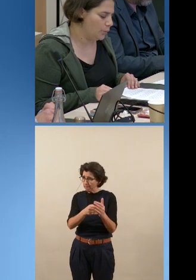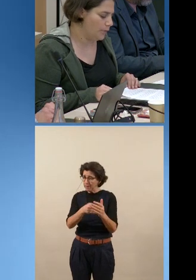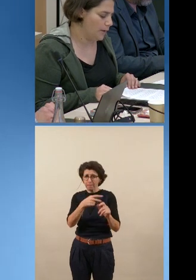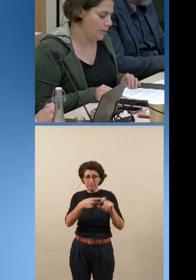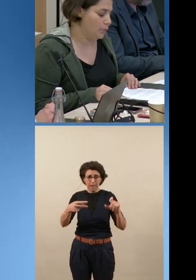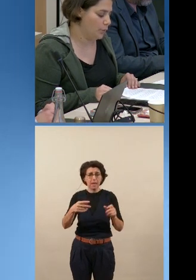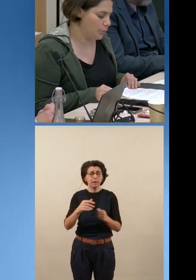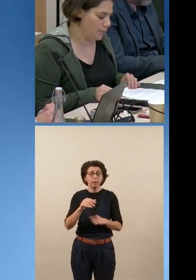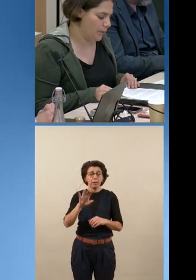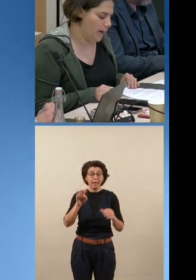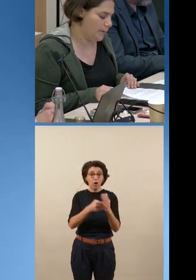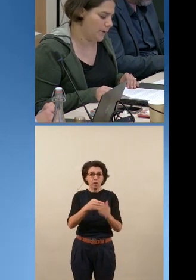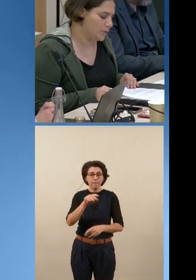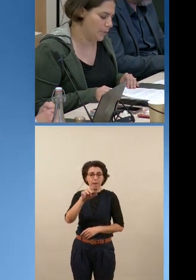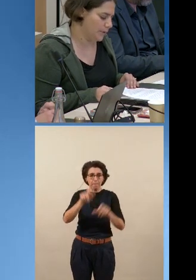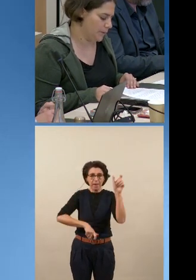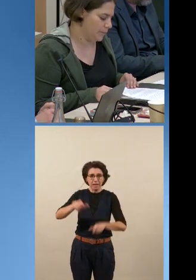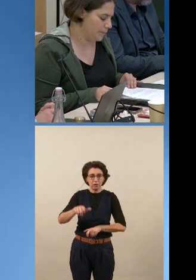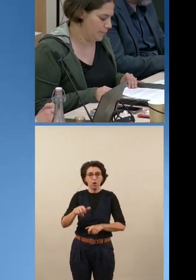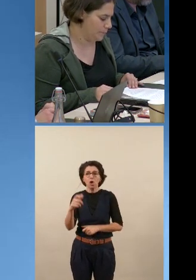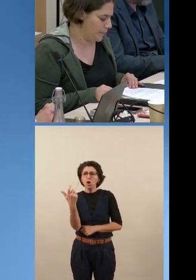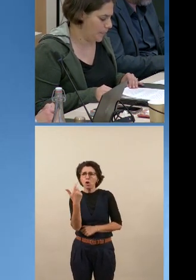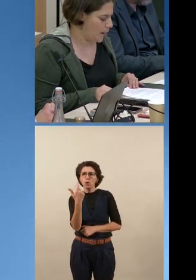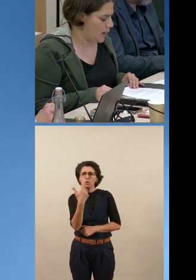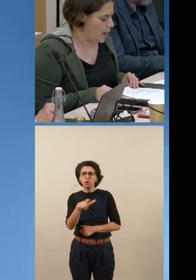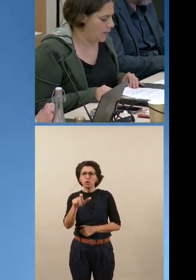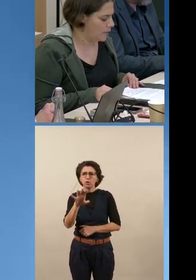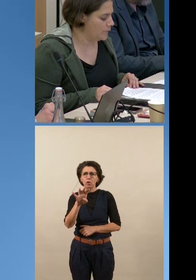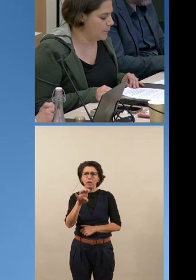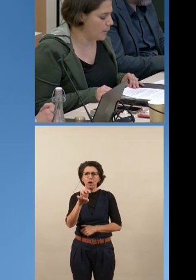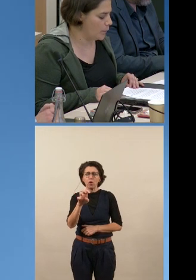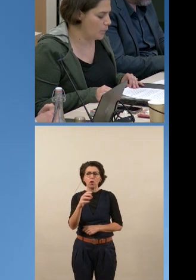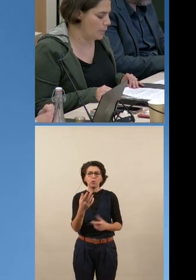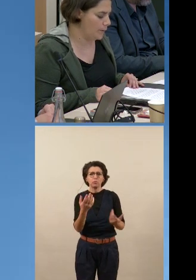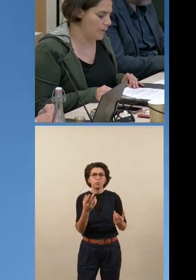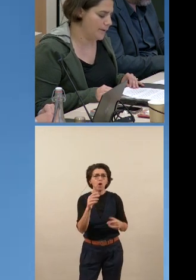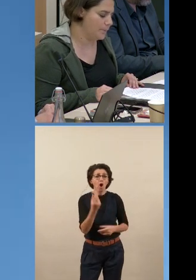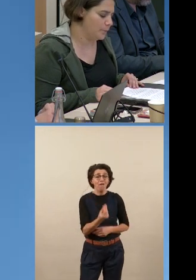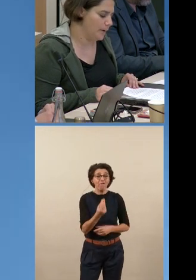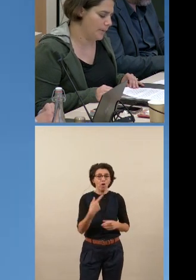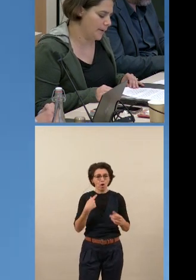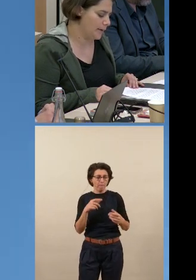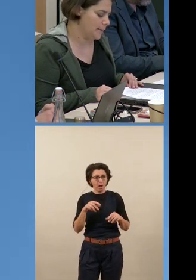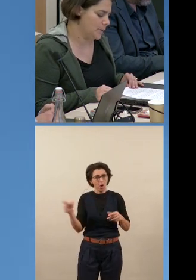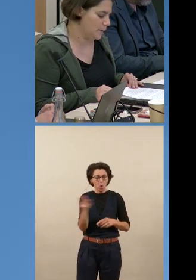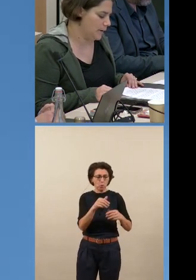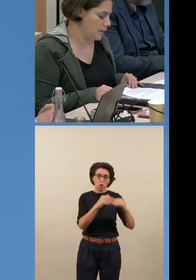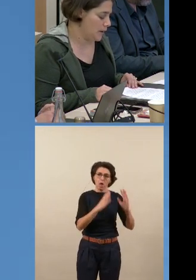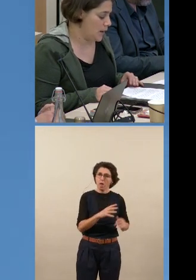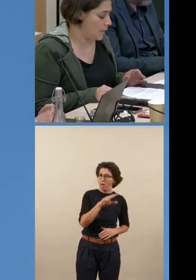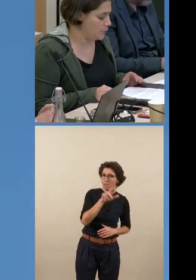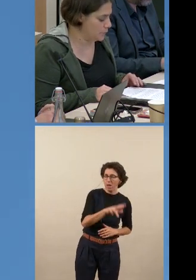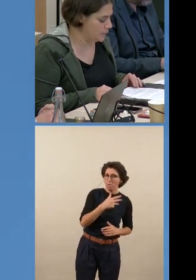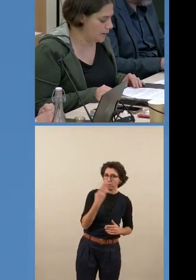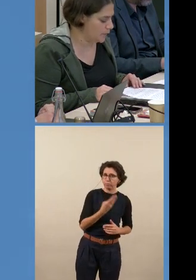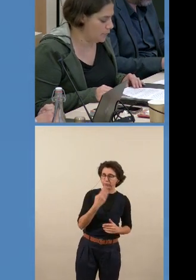de trouver de retrouver un hébergement digne avec le déploiement complet de l'équipe mobile précaritésanté